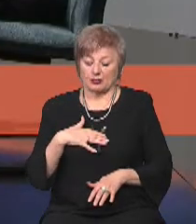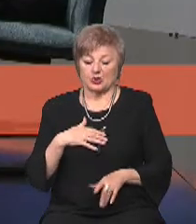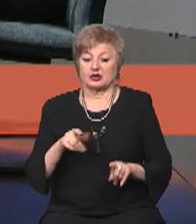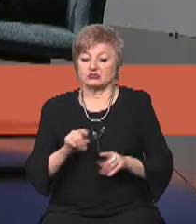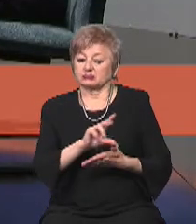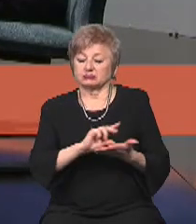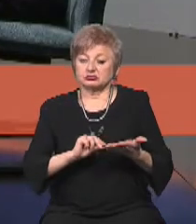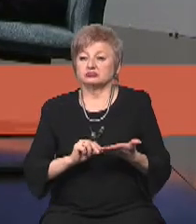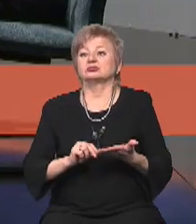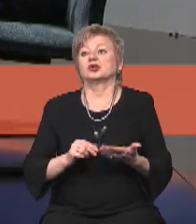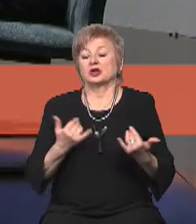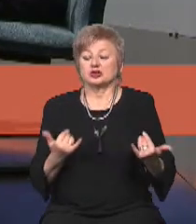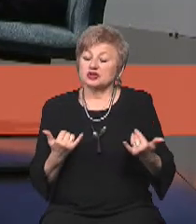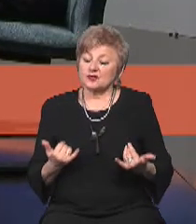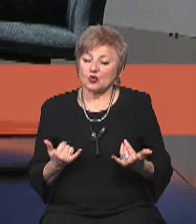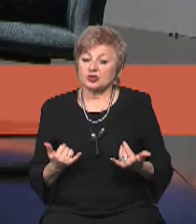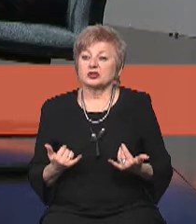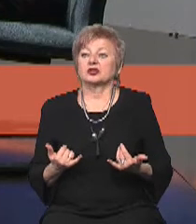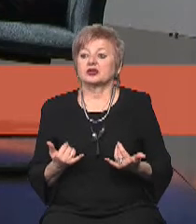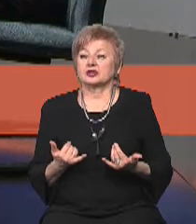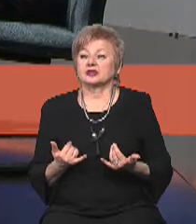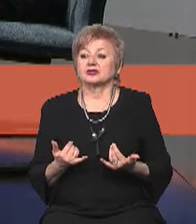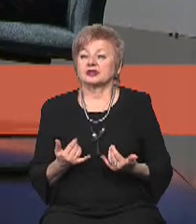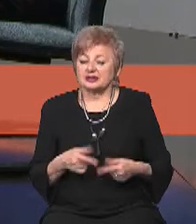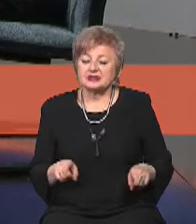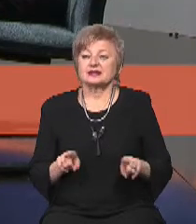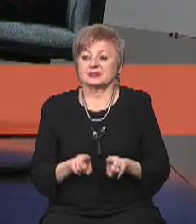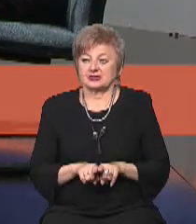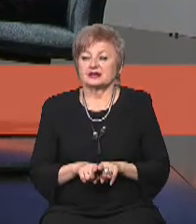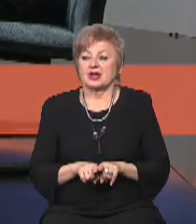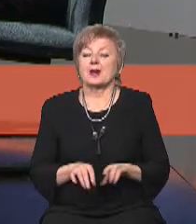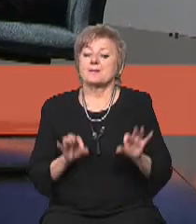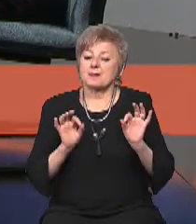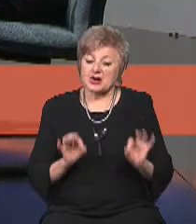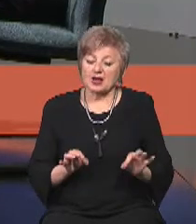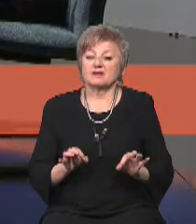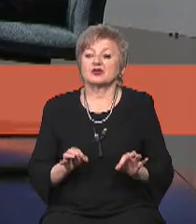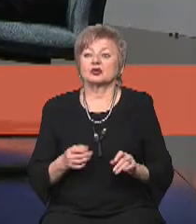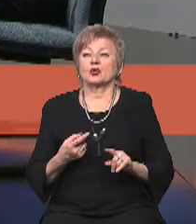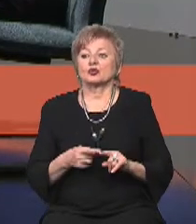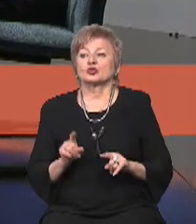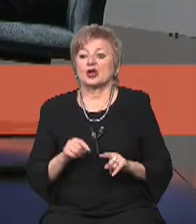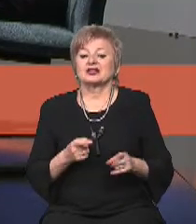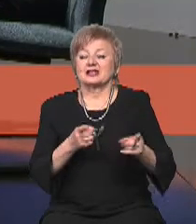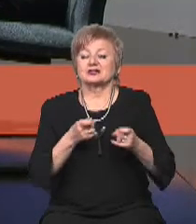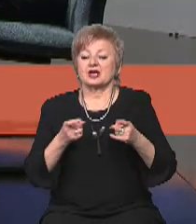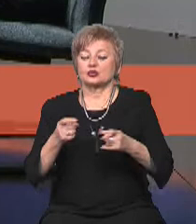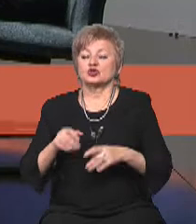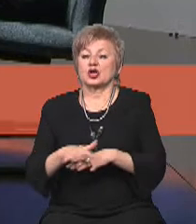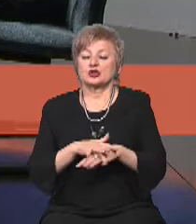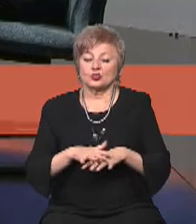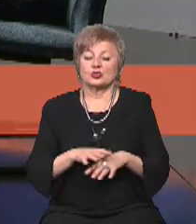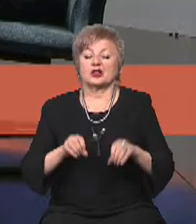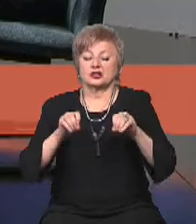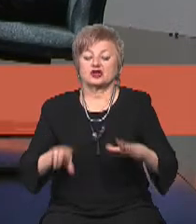йдемо. На сьогодні таке, та, саме так це правильно і важливо, тому що це залучення громади до вирішення